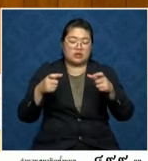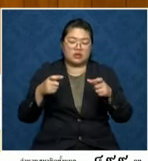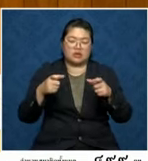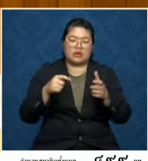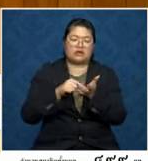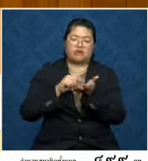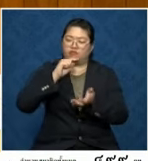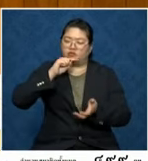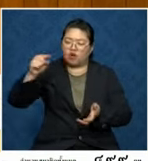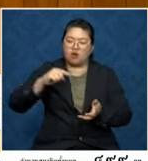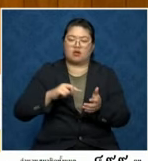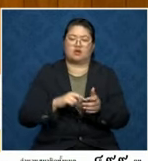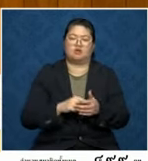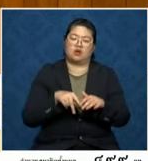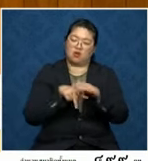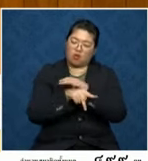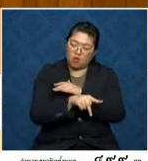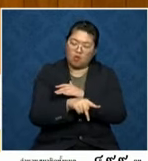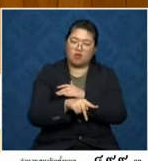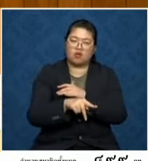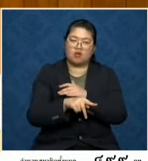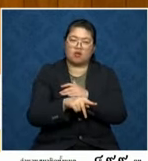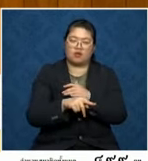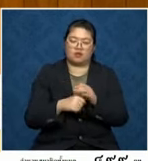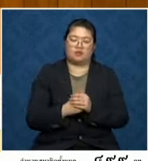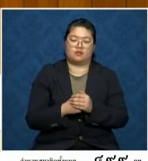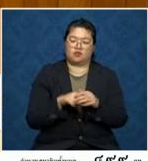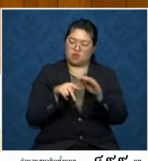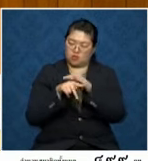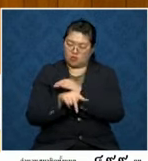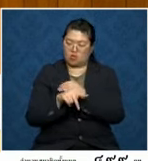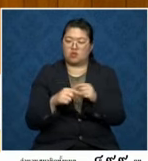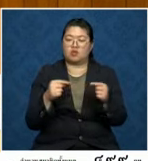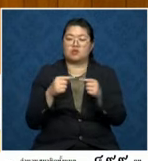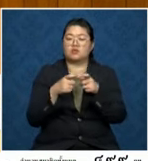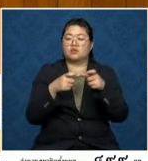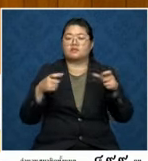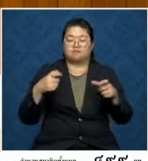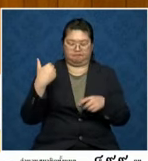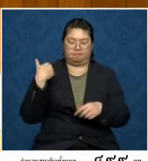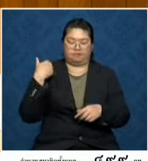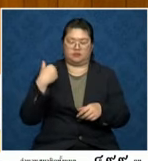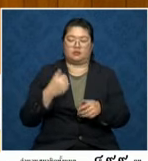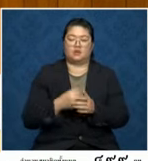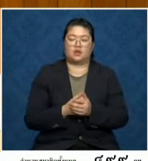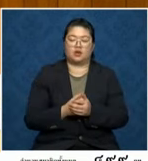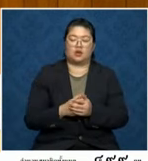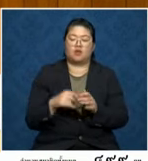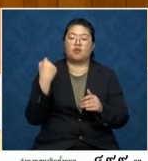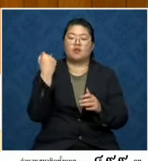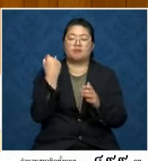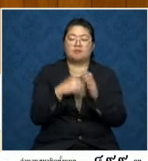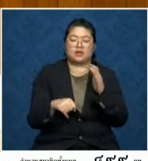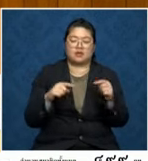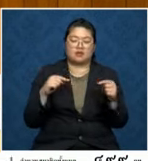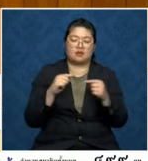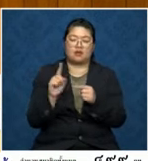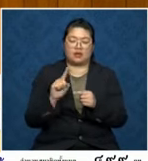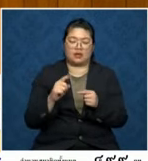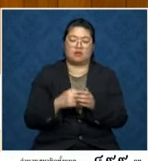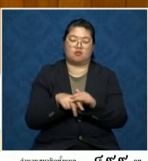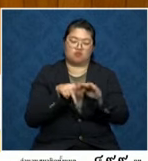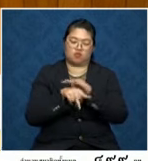ไปด้วยเราไม่ได้ห้ามในคดีช่อโกงที่ใช้เช็คมาช่อโกงซึ่งจะเป็นความผิดฐานช่อโกงตาม